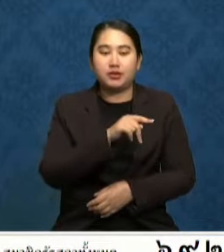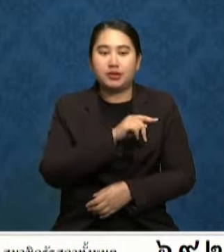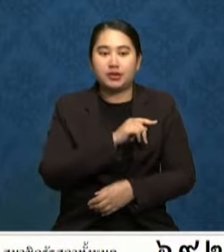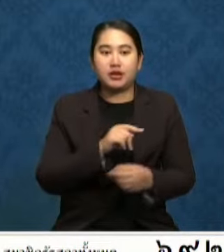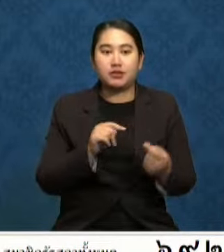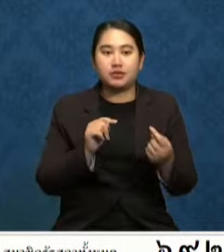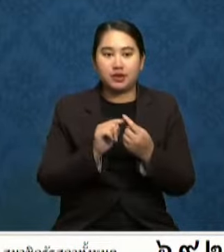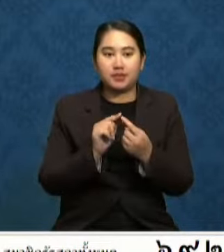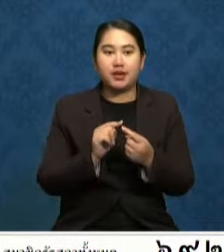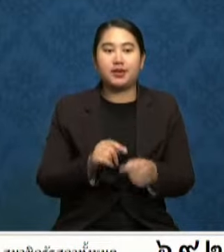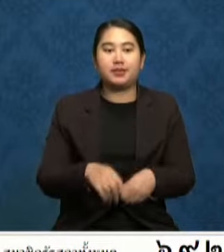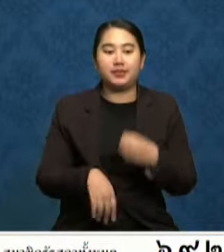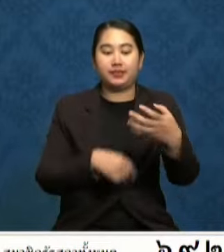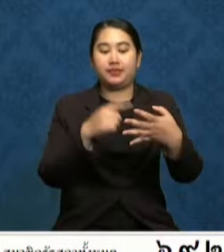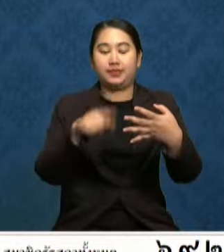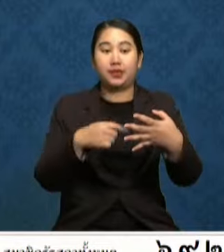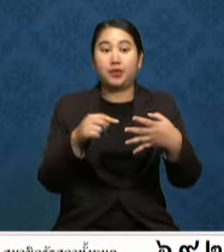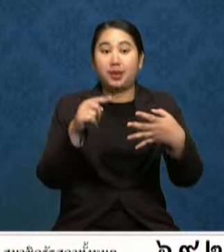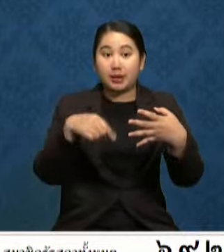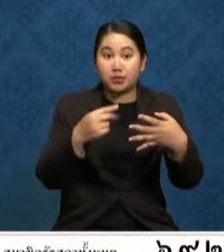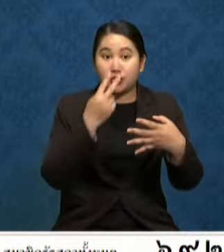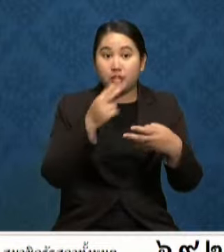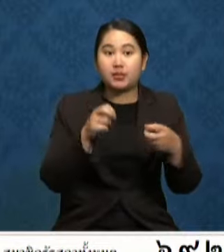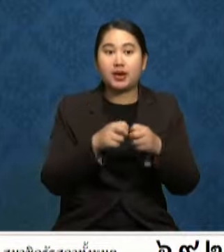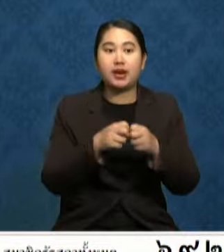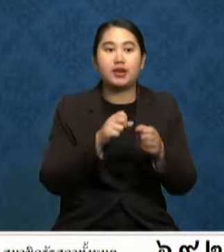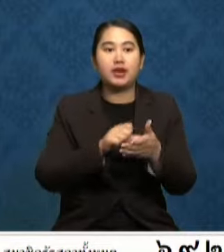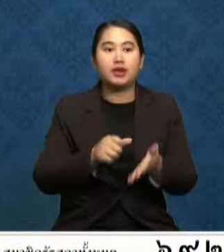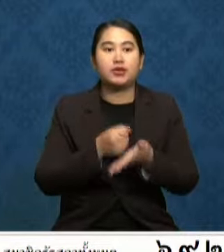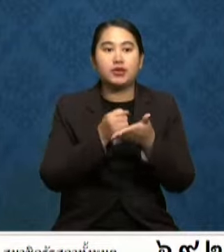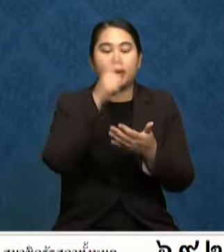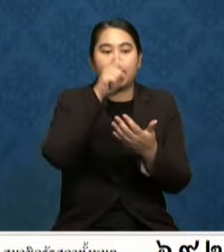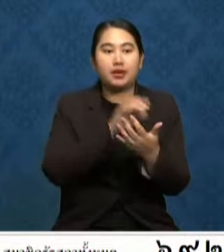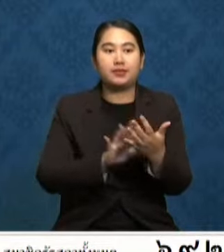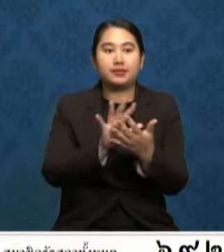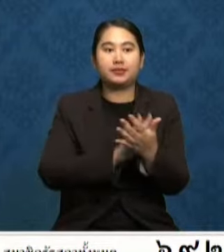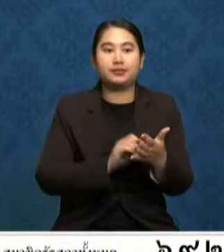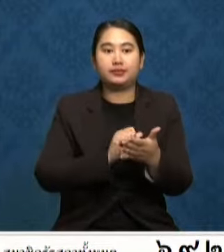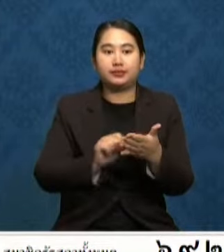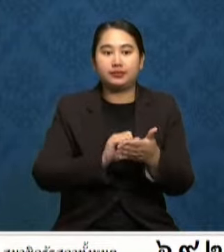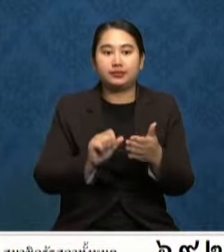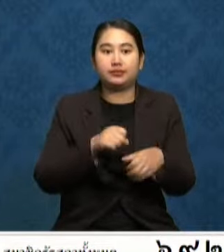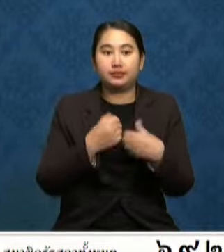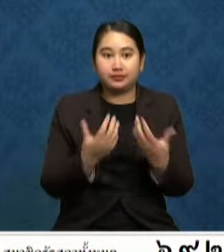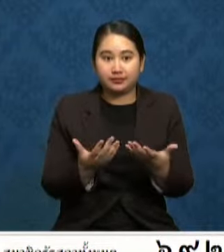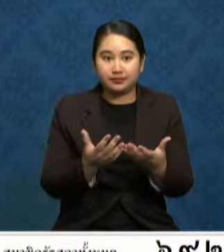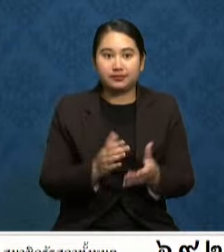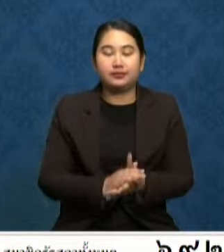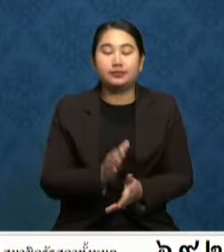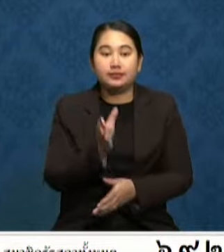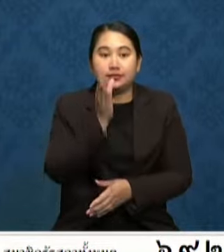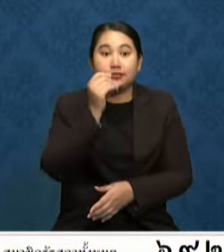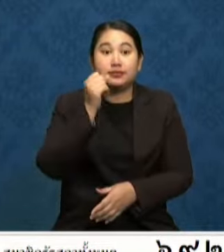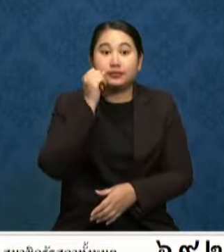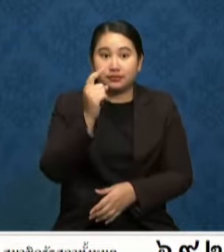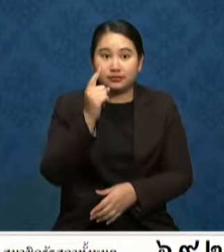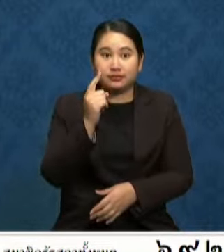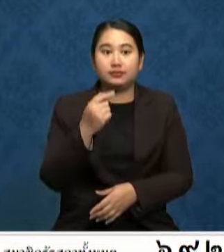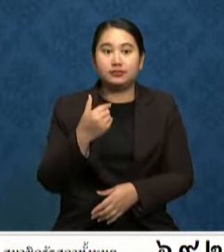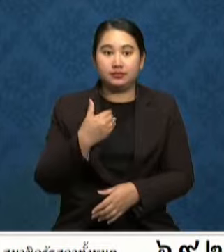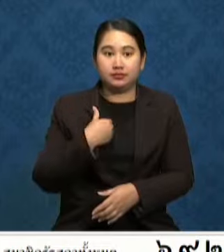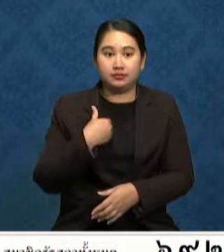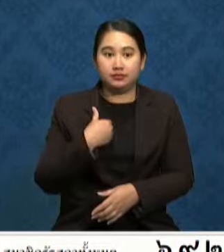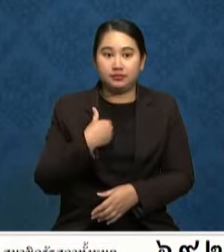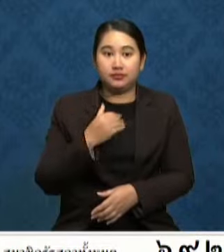าคุจะมากลองมาาหรอผดทกรให้ปเทศปลดทรใหประชานจ คุเข้าใจจ่ว marks meditation?